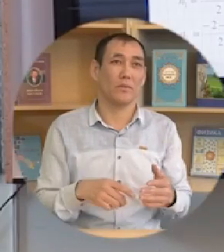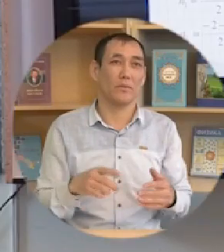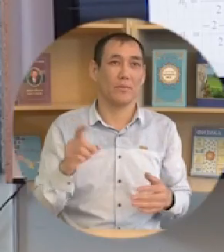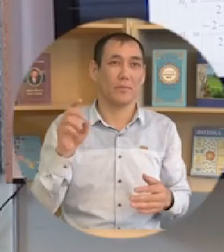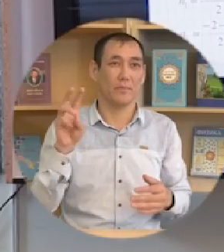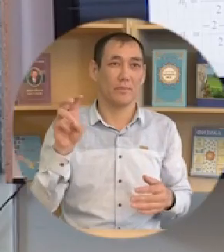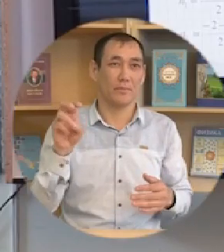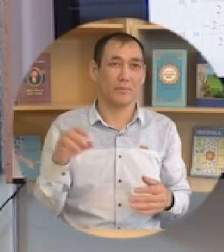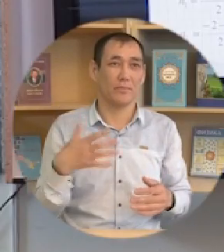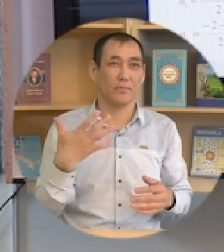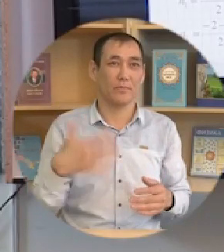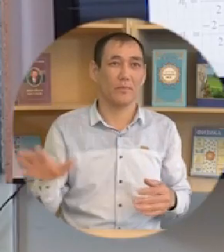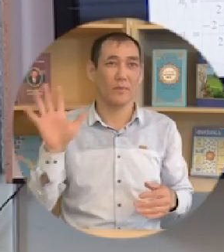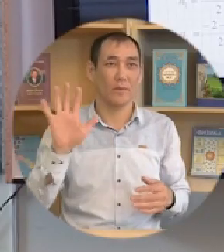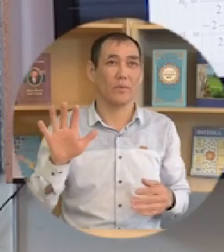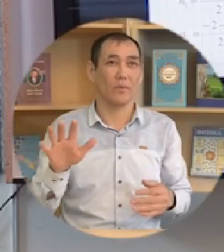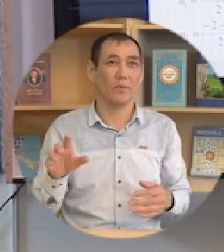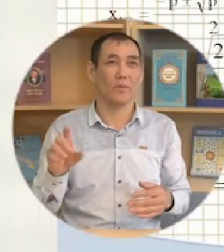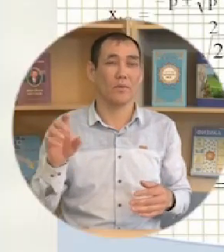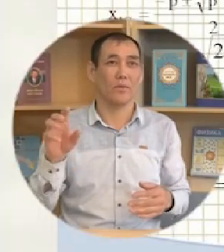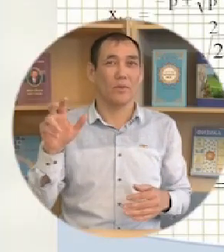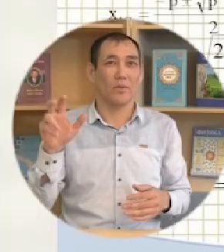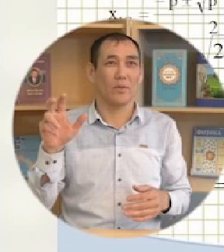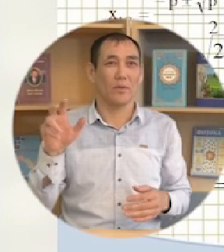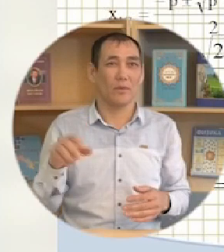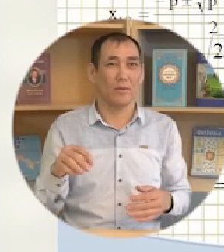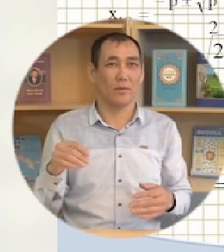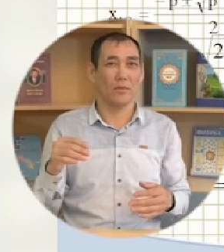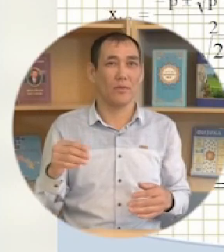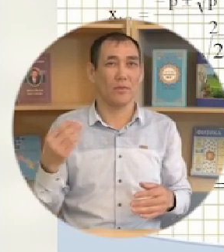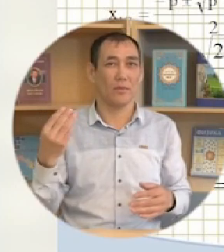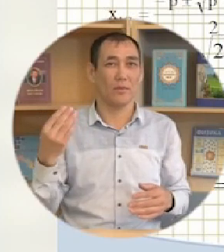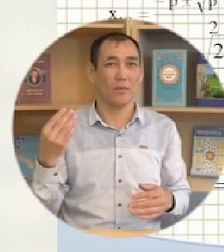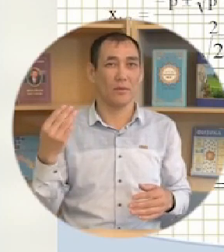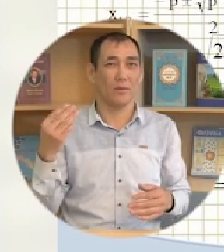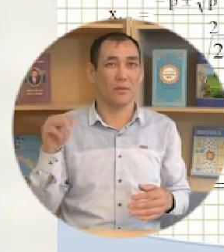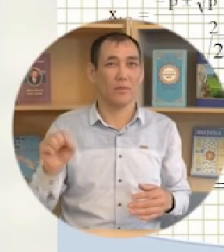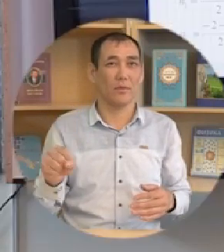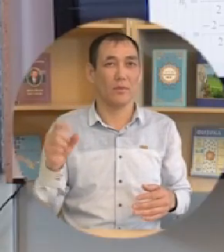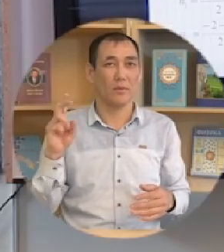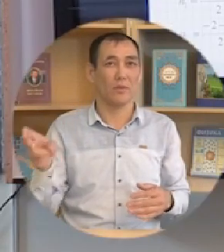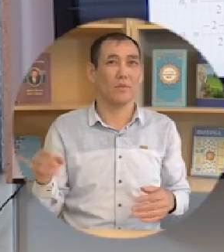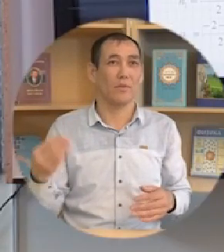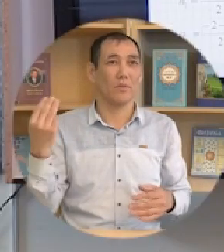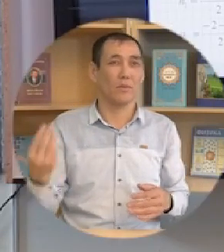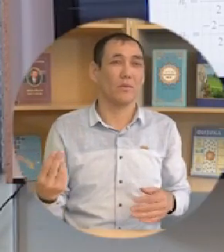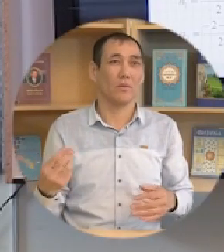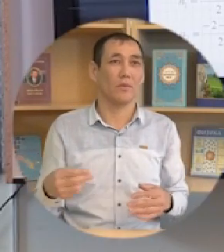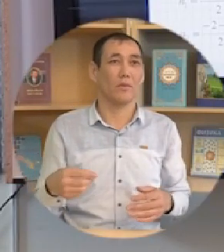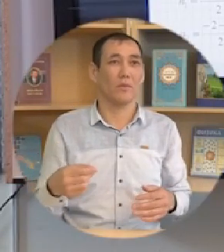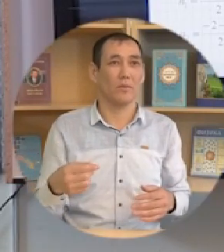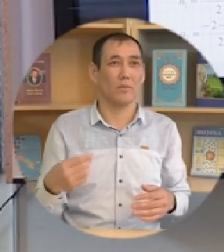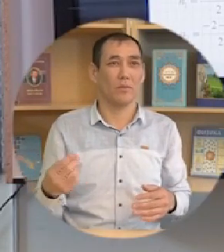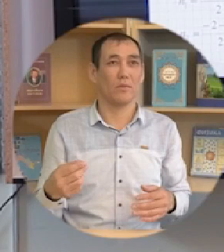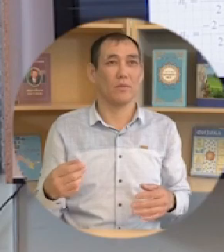болған 2 ізбе із келген тақ санды табын. Бұнда біздер тақ санлар